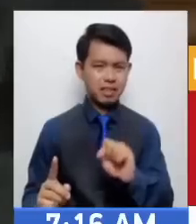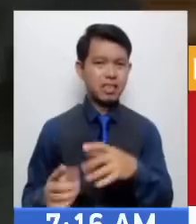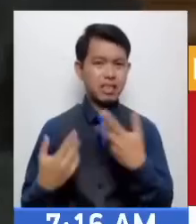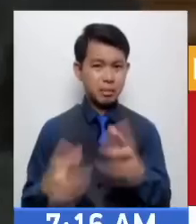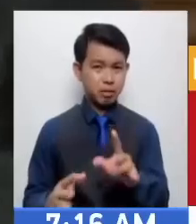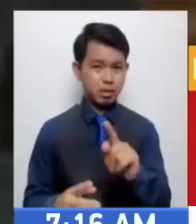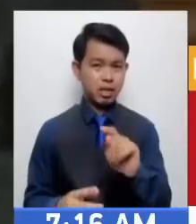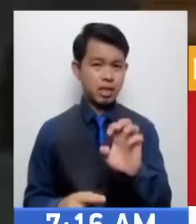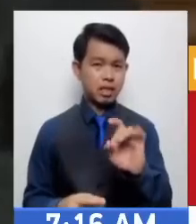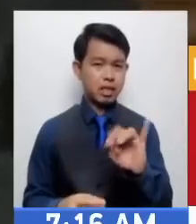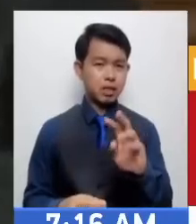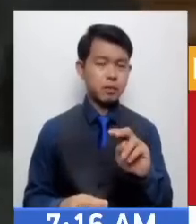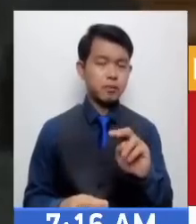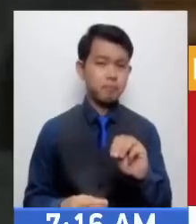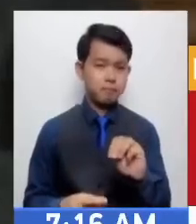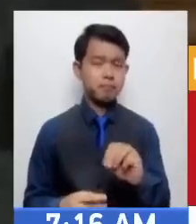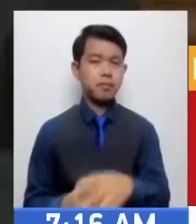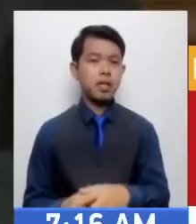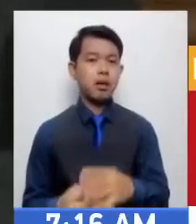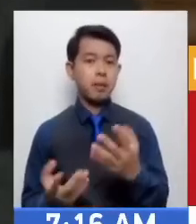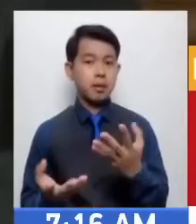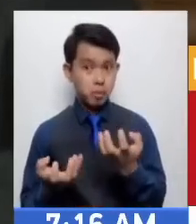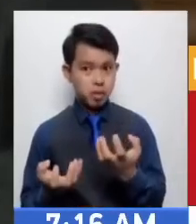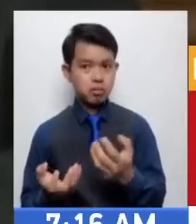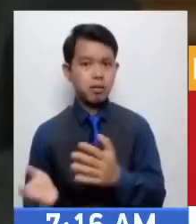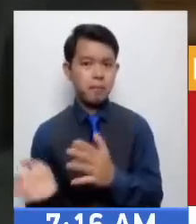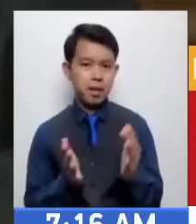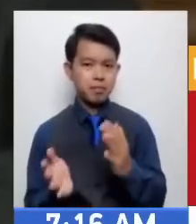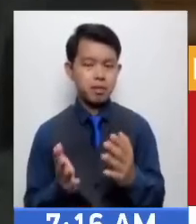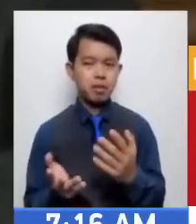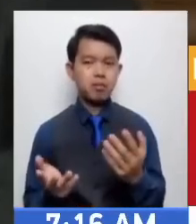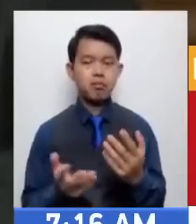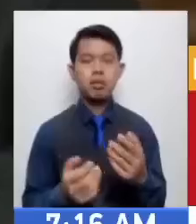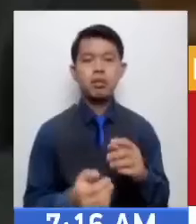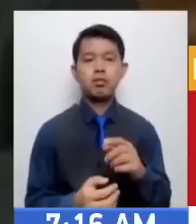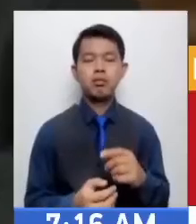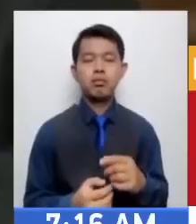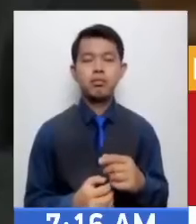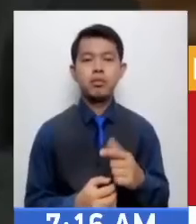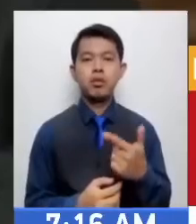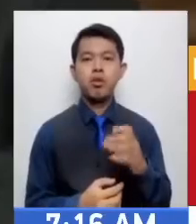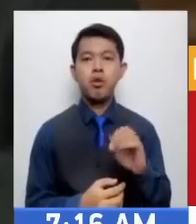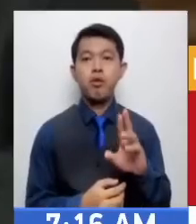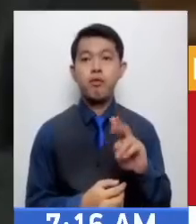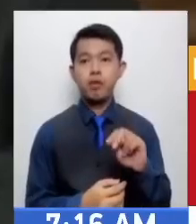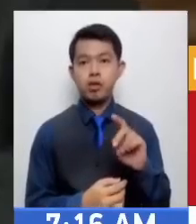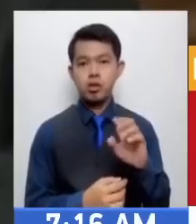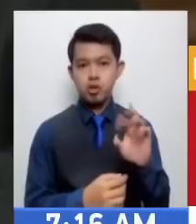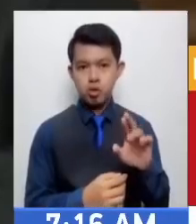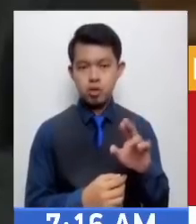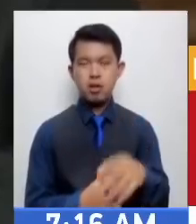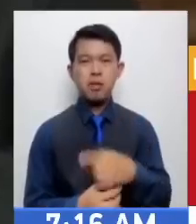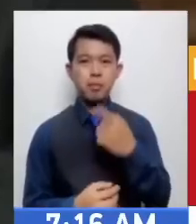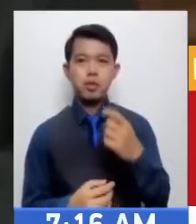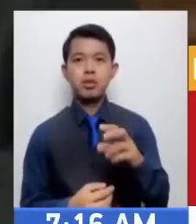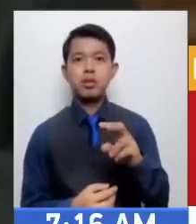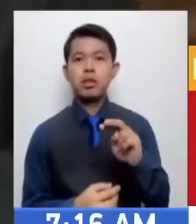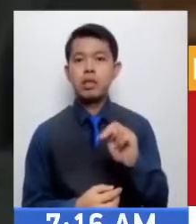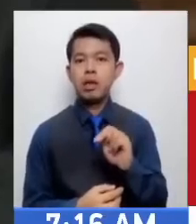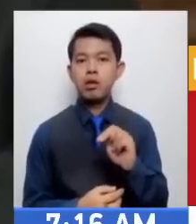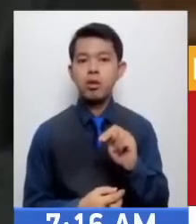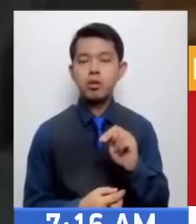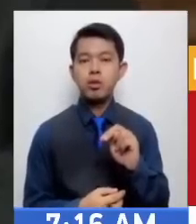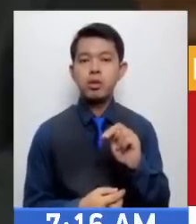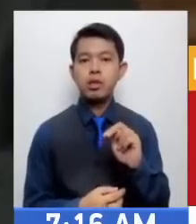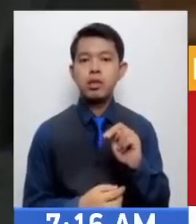So wala naman pong epekto kung sinong gobernador sa Negros Oriental sapagkat buong bayan naman po, buong bansa naman